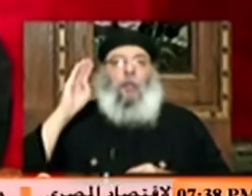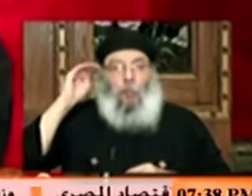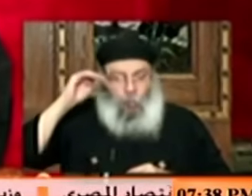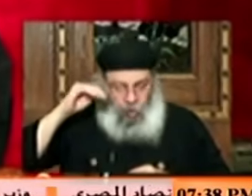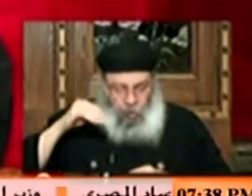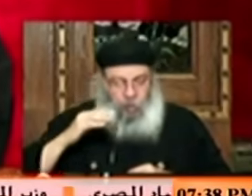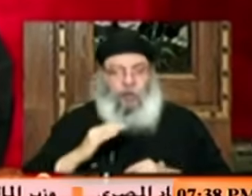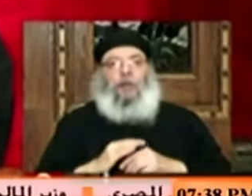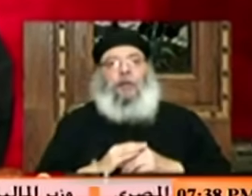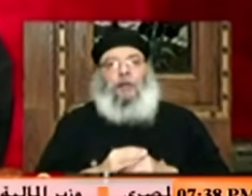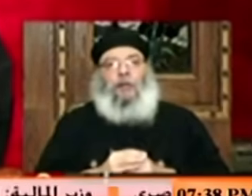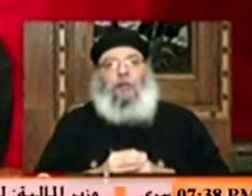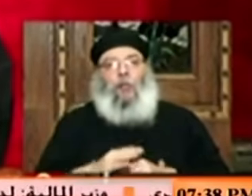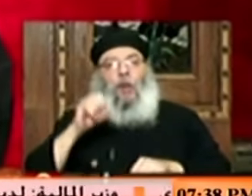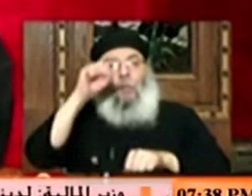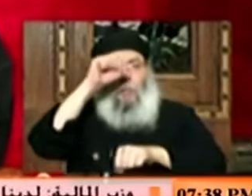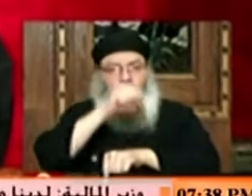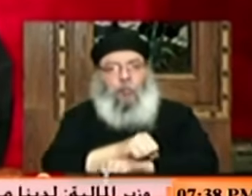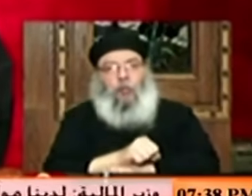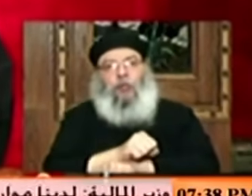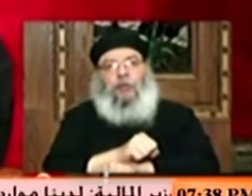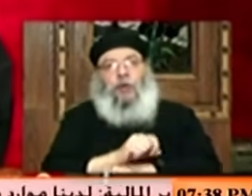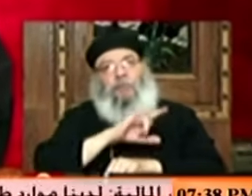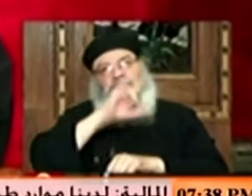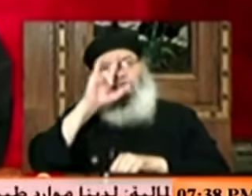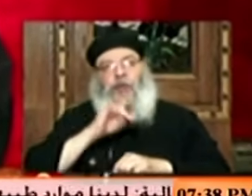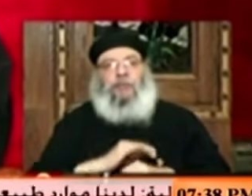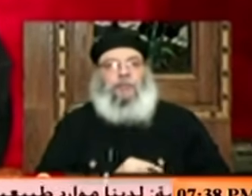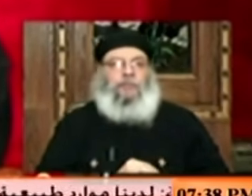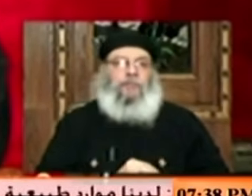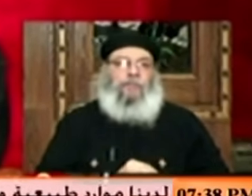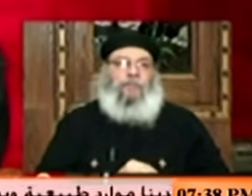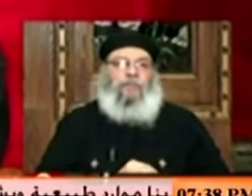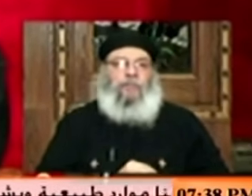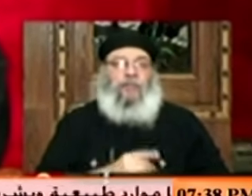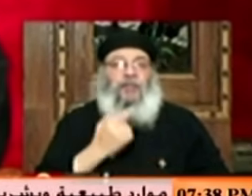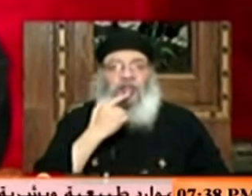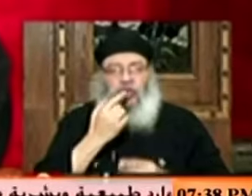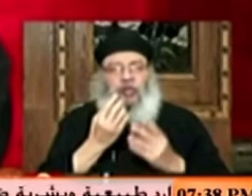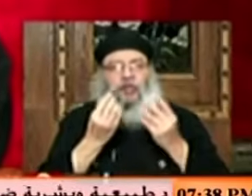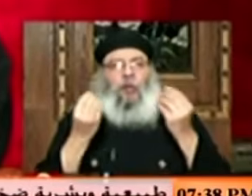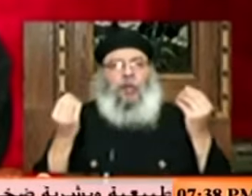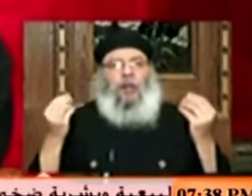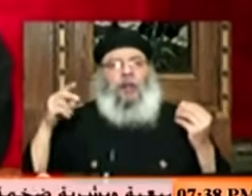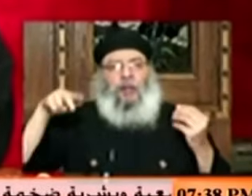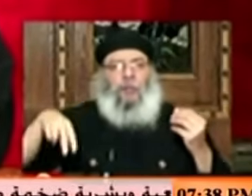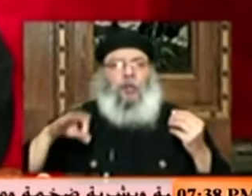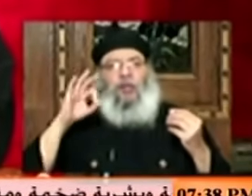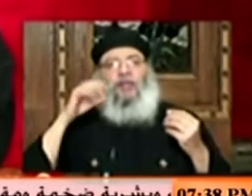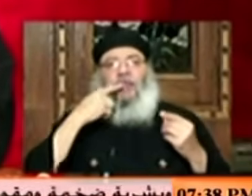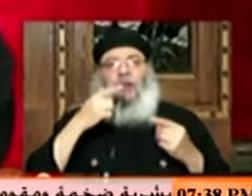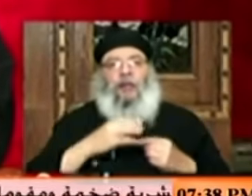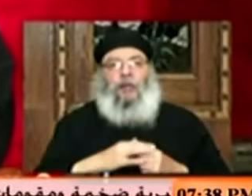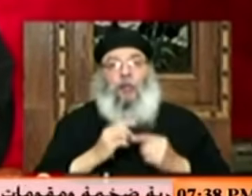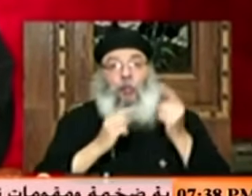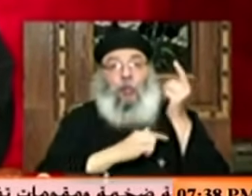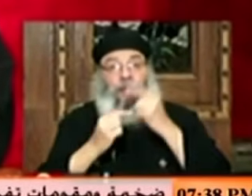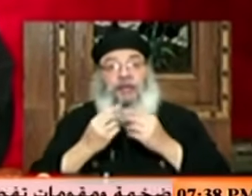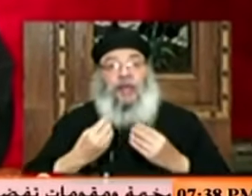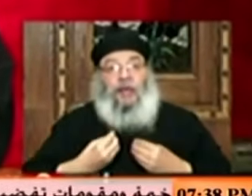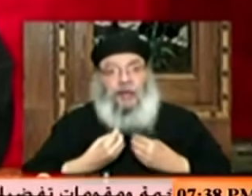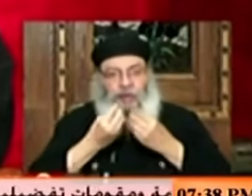المنحنيه والمربوطه بالشيطان وكل السنين الطويله دهه والمسيح